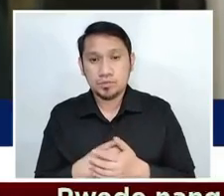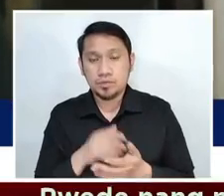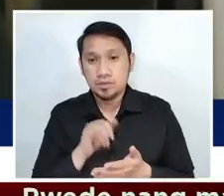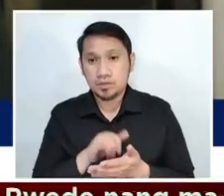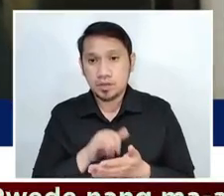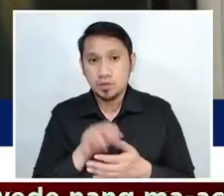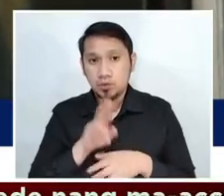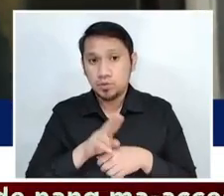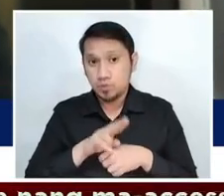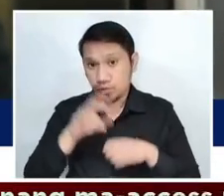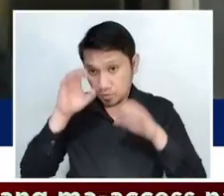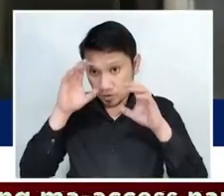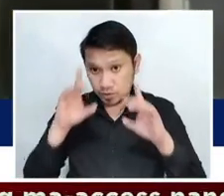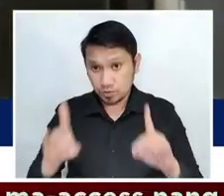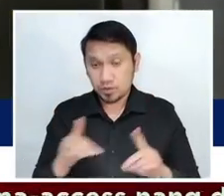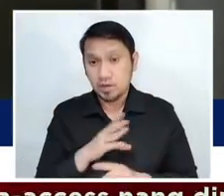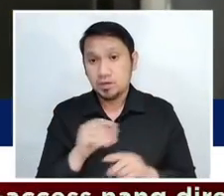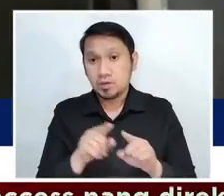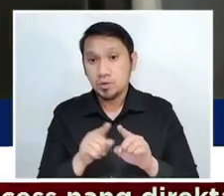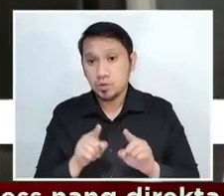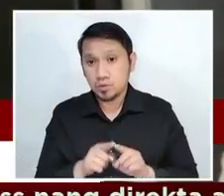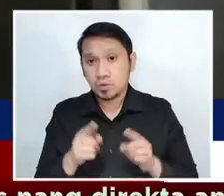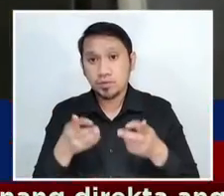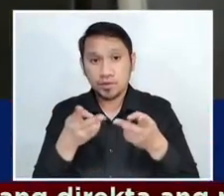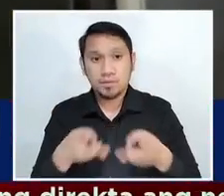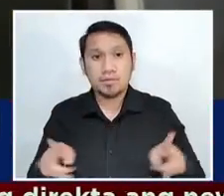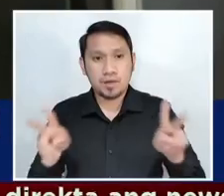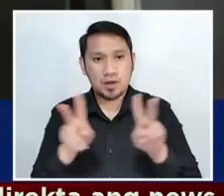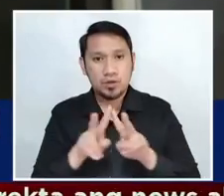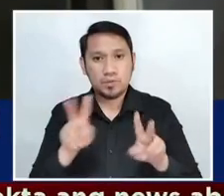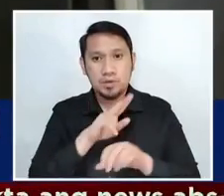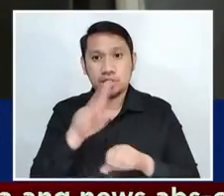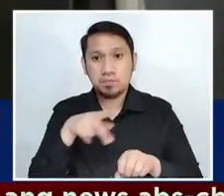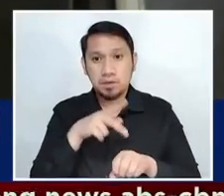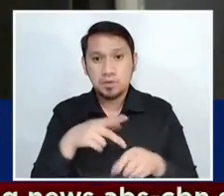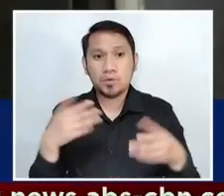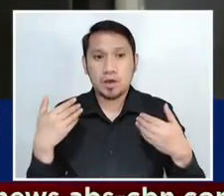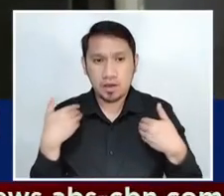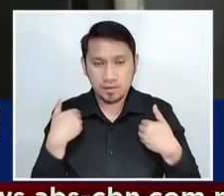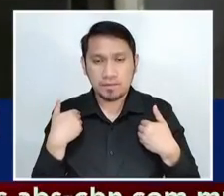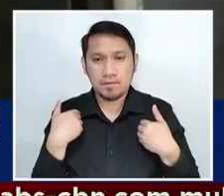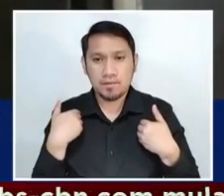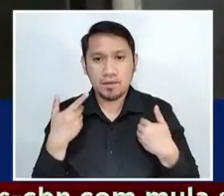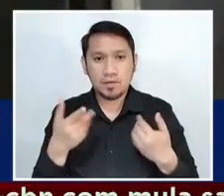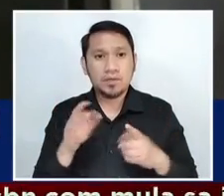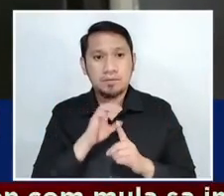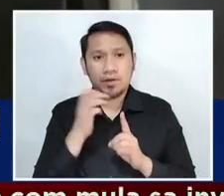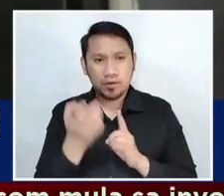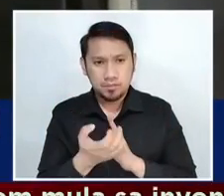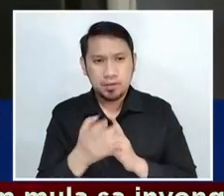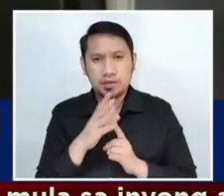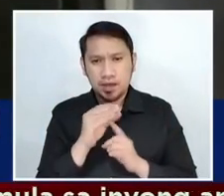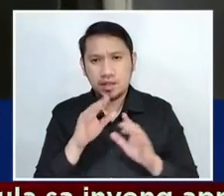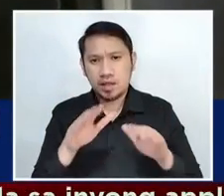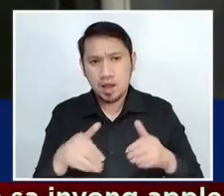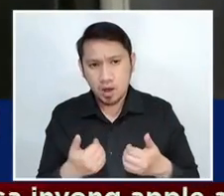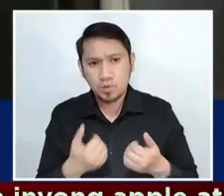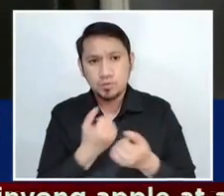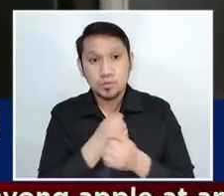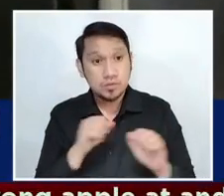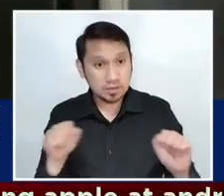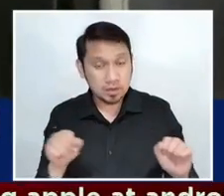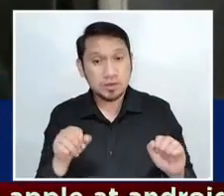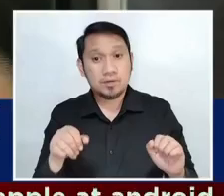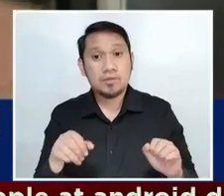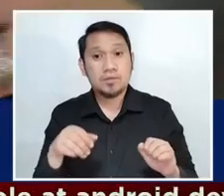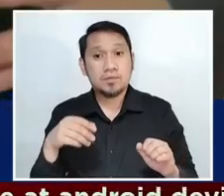education but also for tourism to show the value of what the Philippines has and the value in preserving it alive in the wild, taking care of